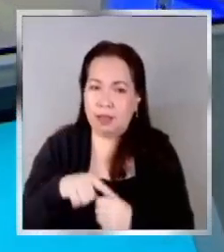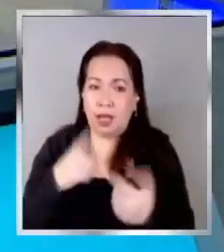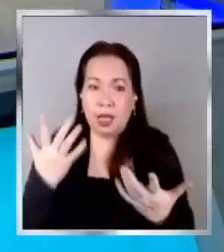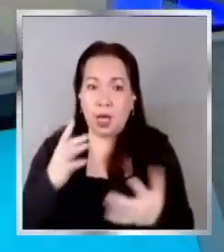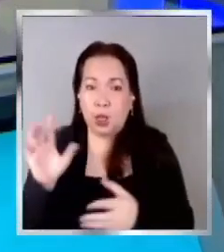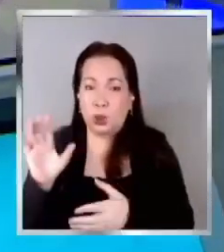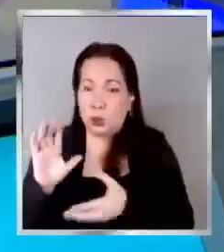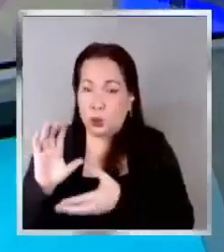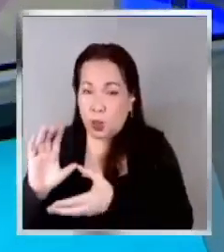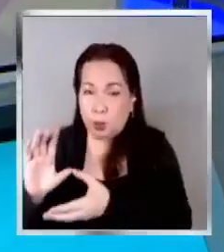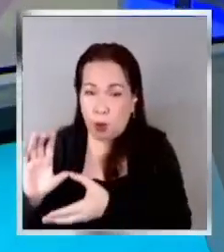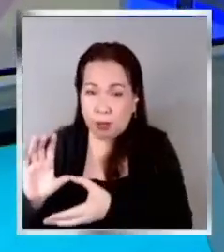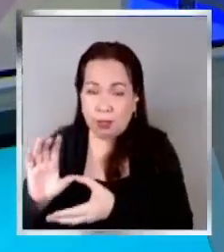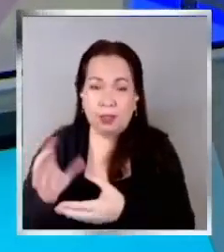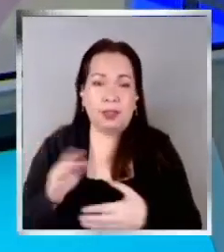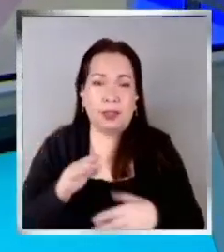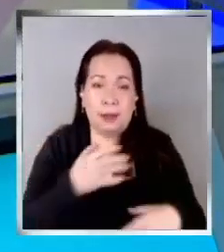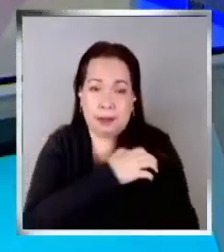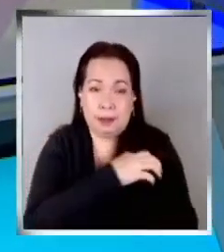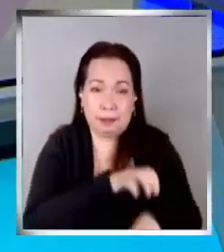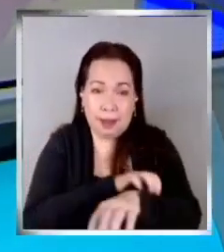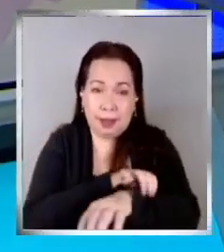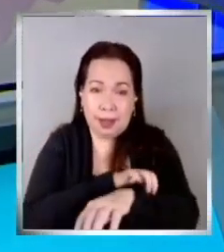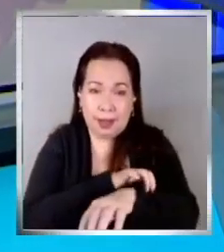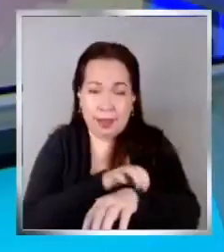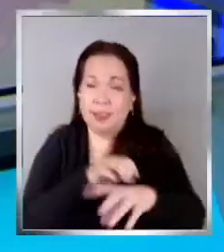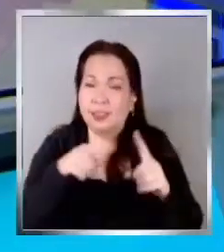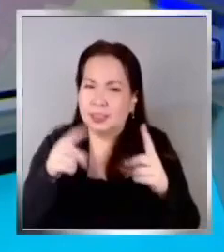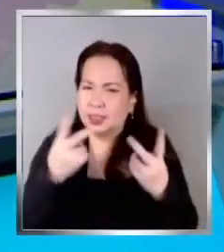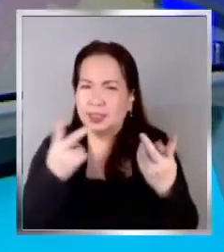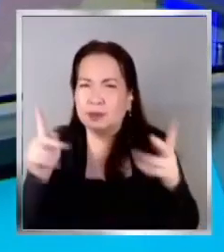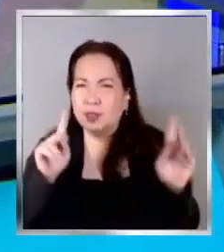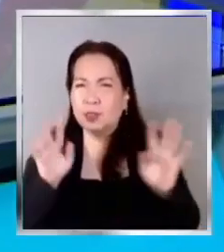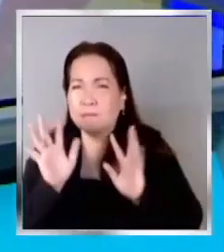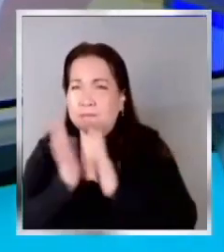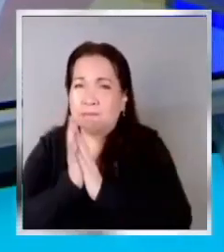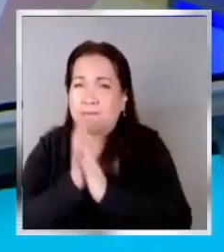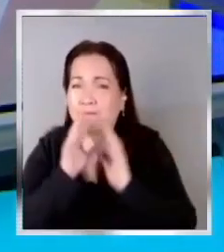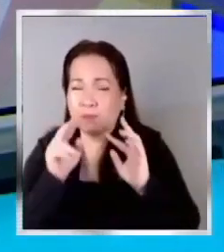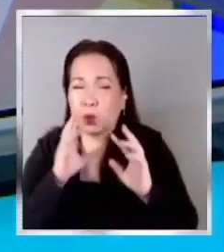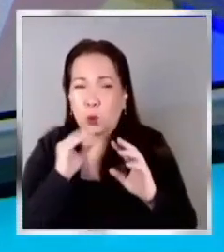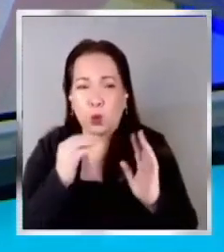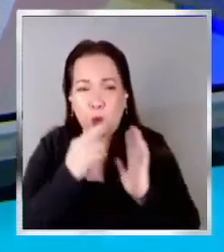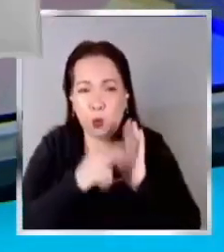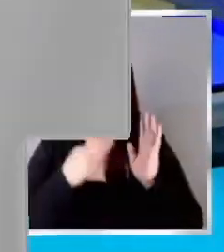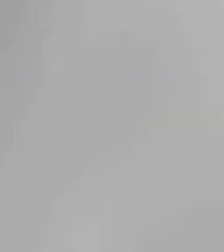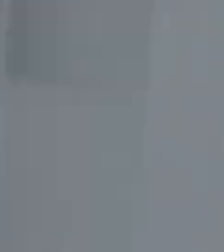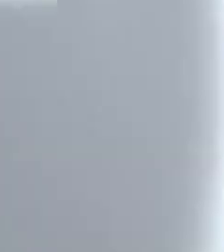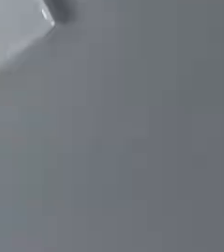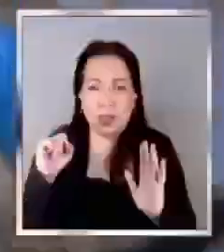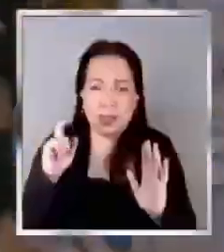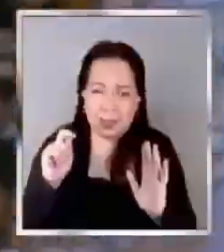Makati, warm welcome ang sumalubong sa cast ng series. Yan ang chika ni Nelson Canlas.